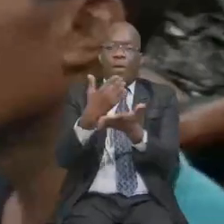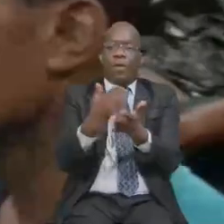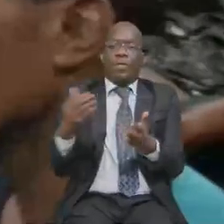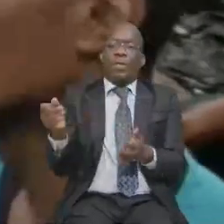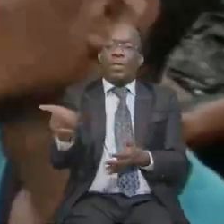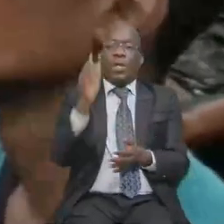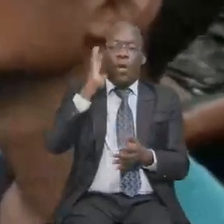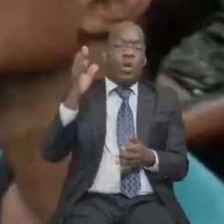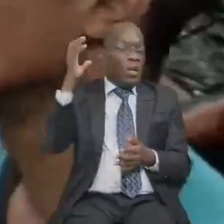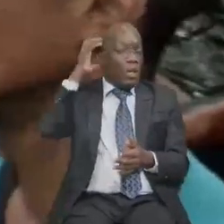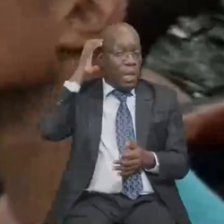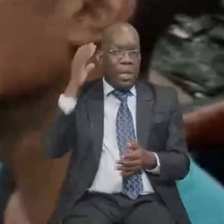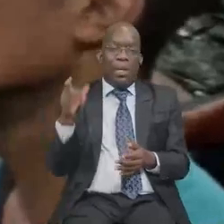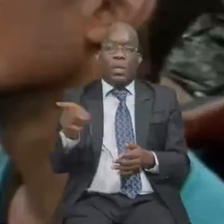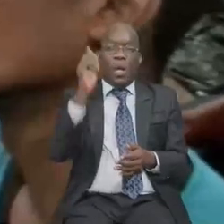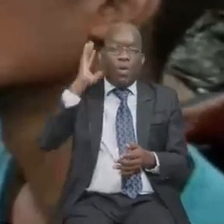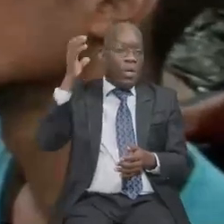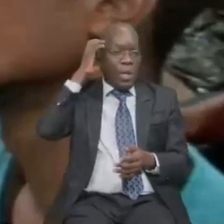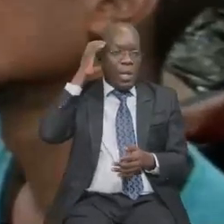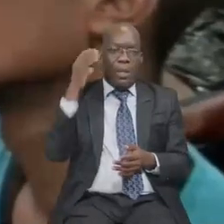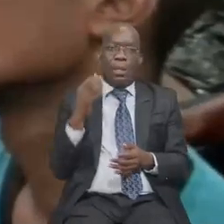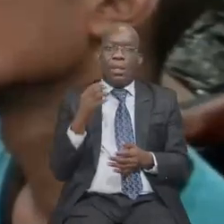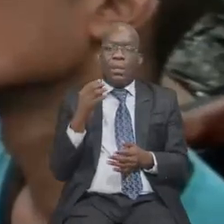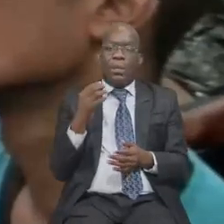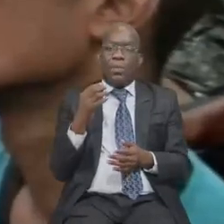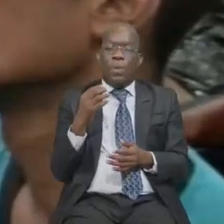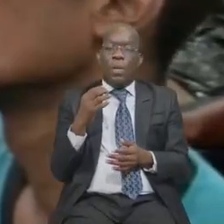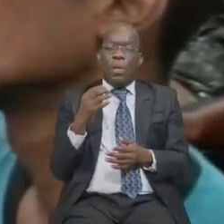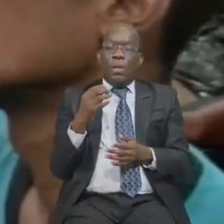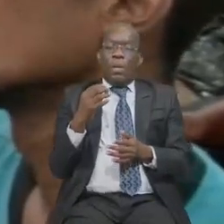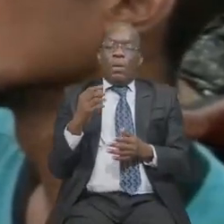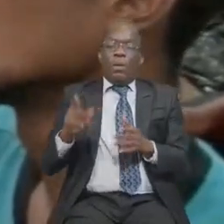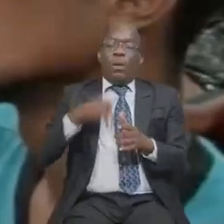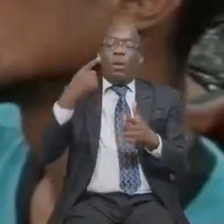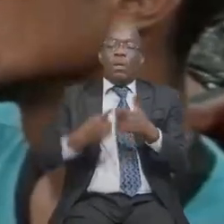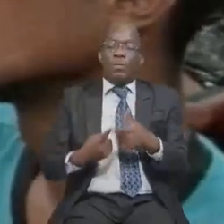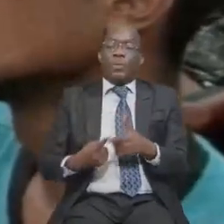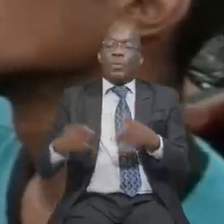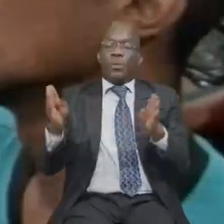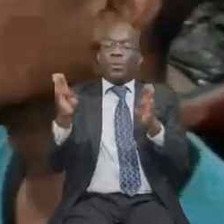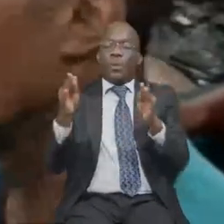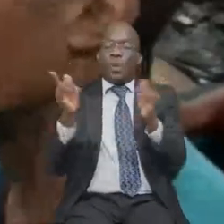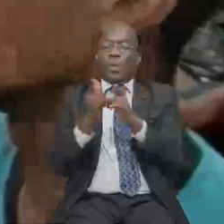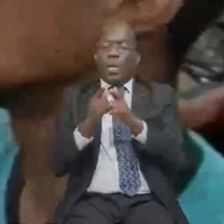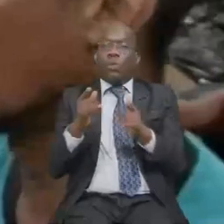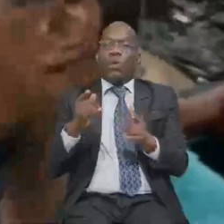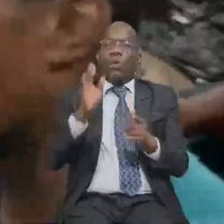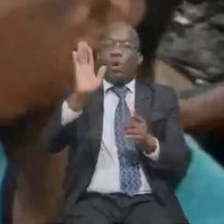ils vont écouter. Et à la retraite prochaine, tes convertis viendront avec toi.